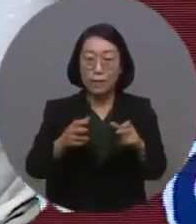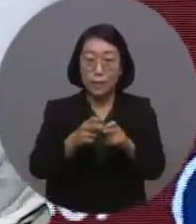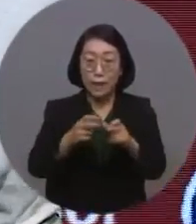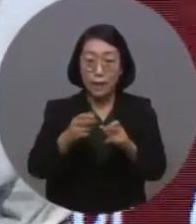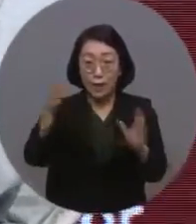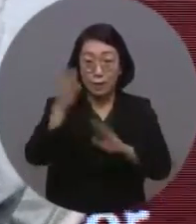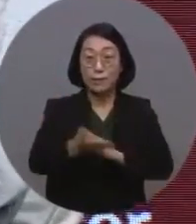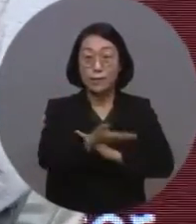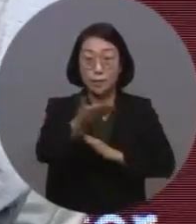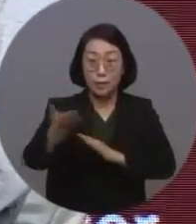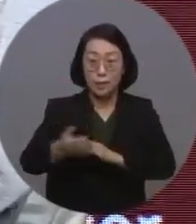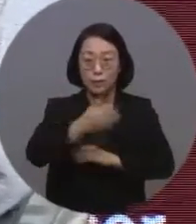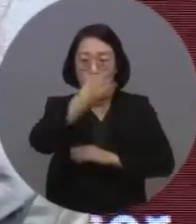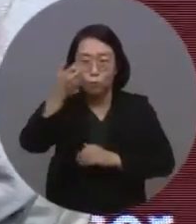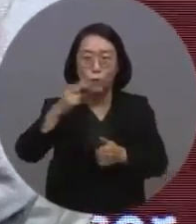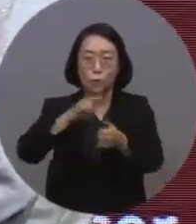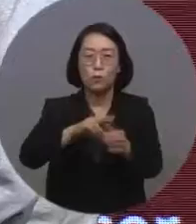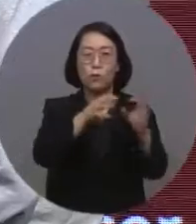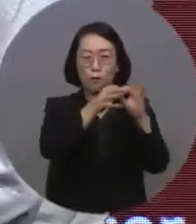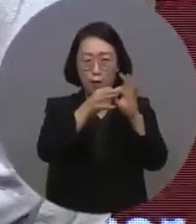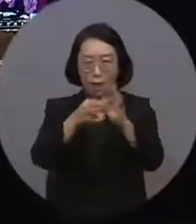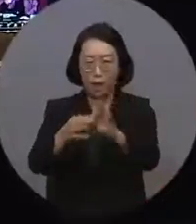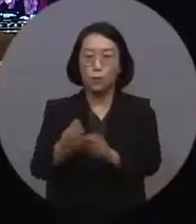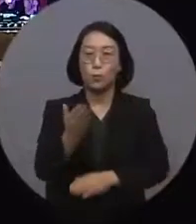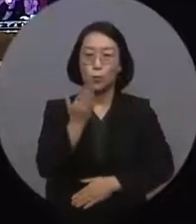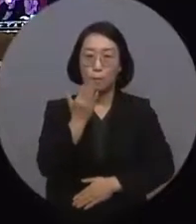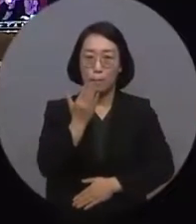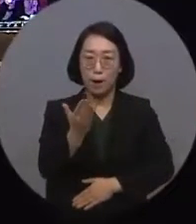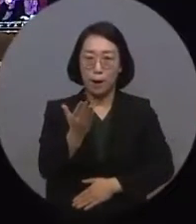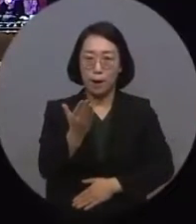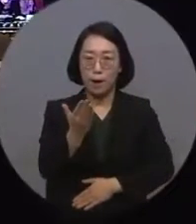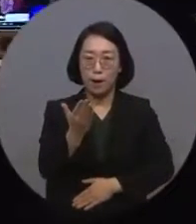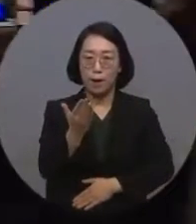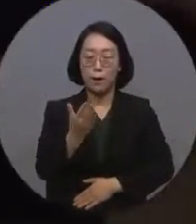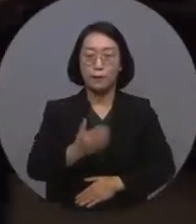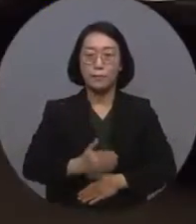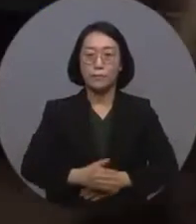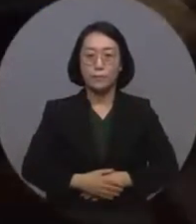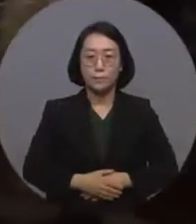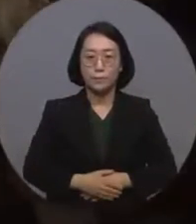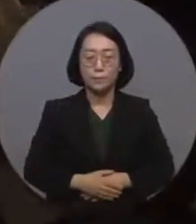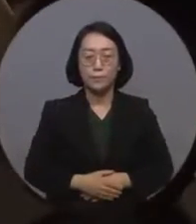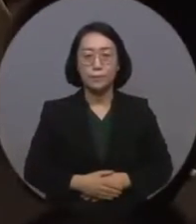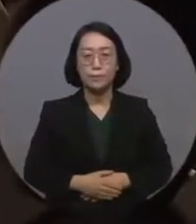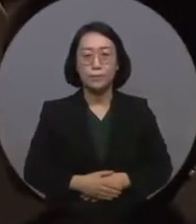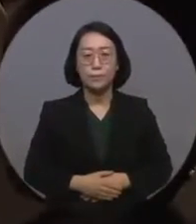청소년들의 꿈과 도전은 계속될 예정입니다. 복지TV 뉴스 박순용입니다.